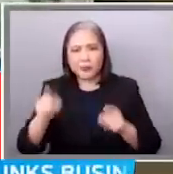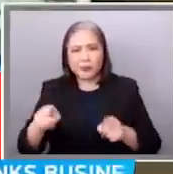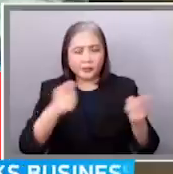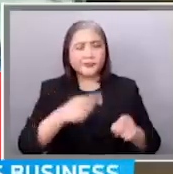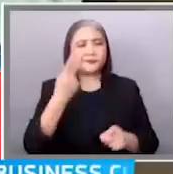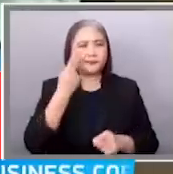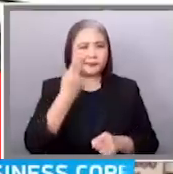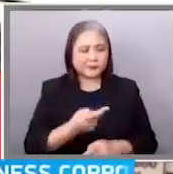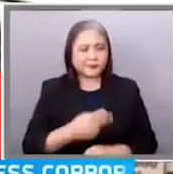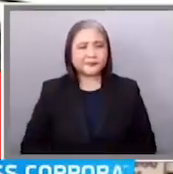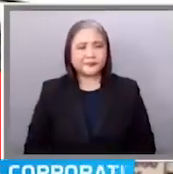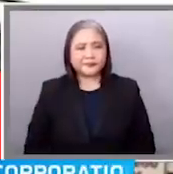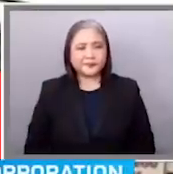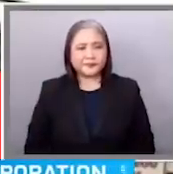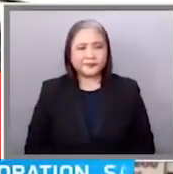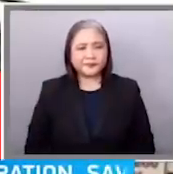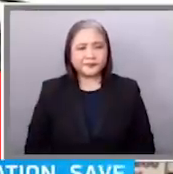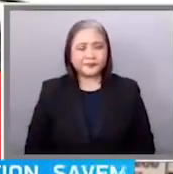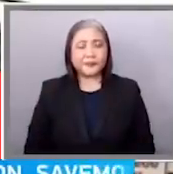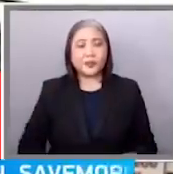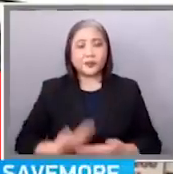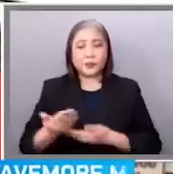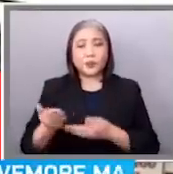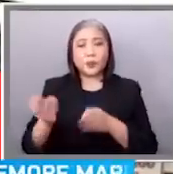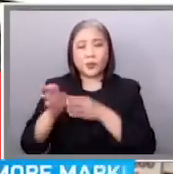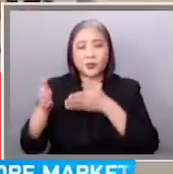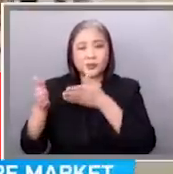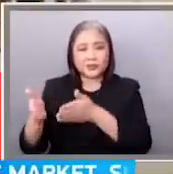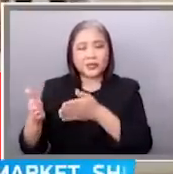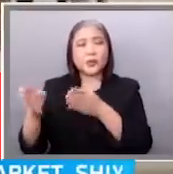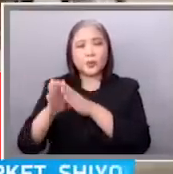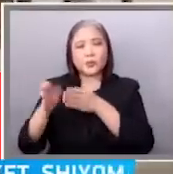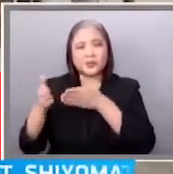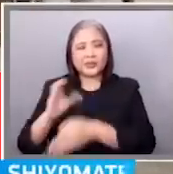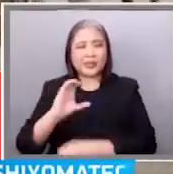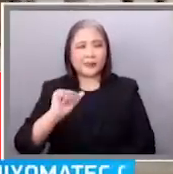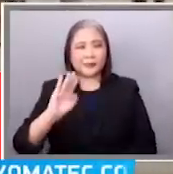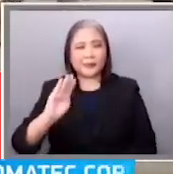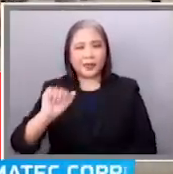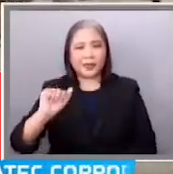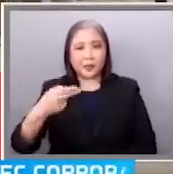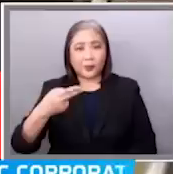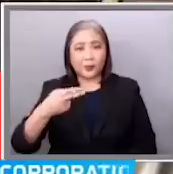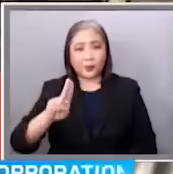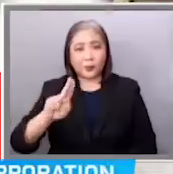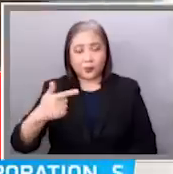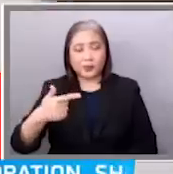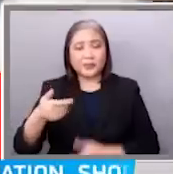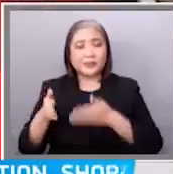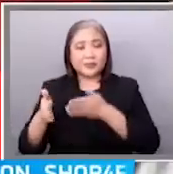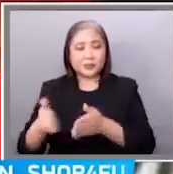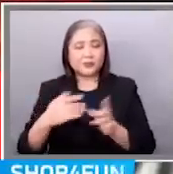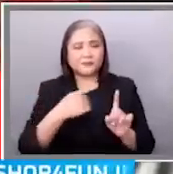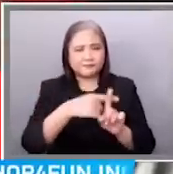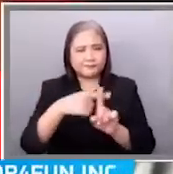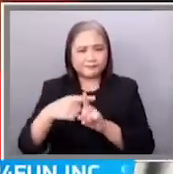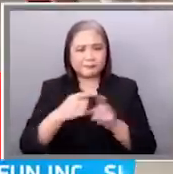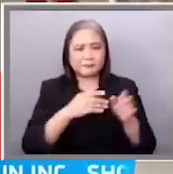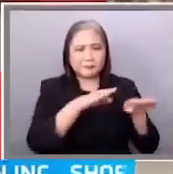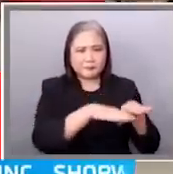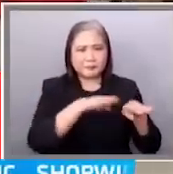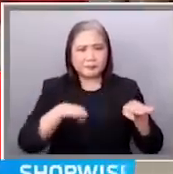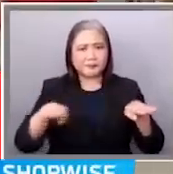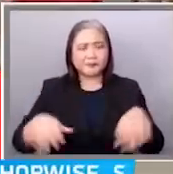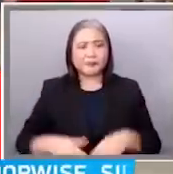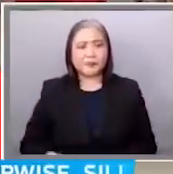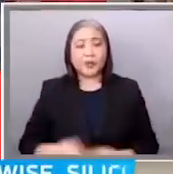rin sa trapiko itong buong BB Cabahog Street kung saan magkakatabi itong mga sementeryo. Ngunit may mga pinapapasok naman ng mga sasakyan, lalo